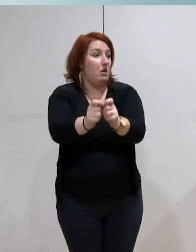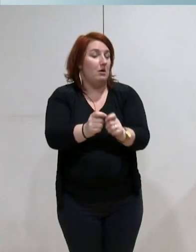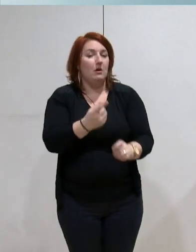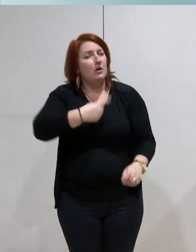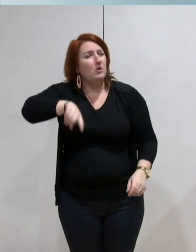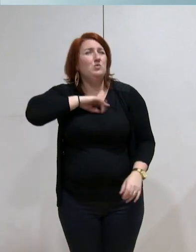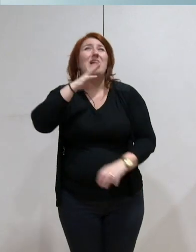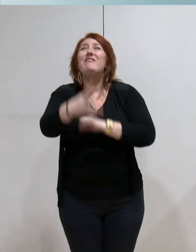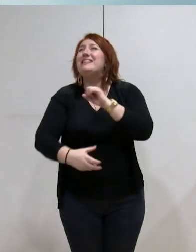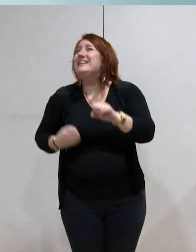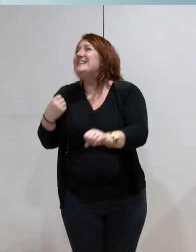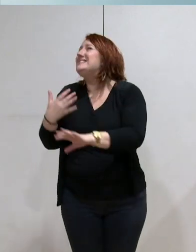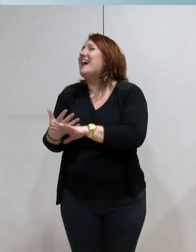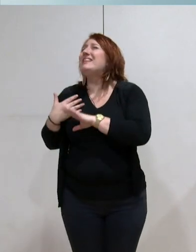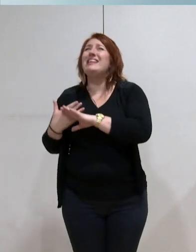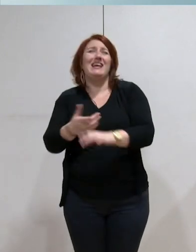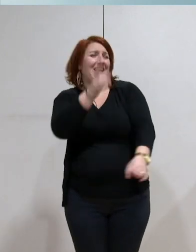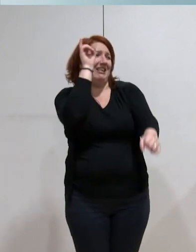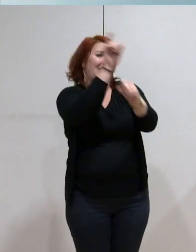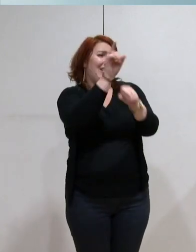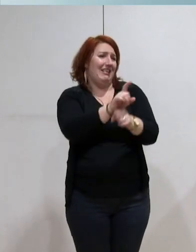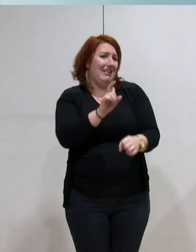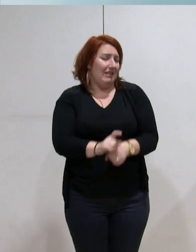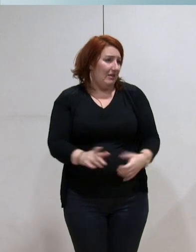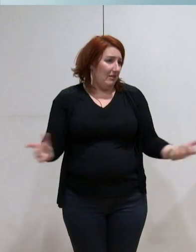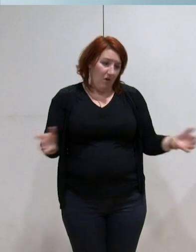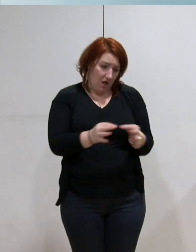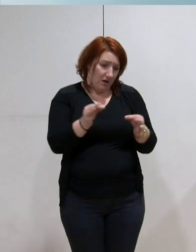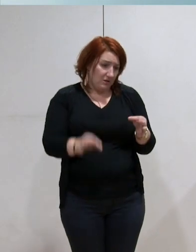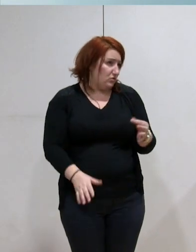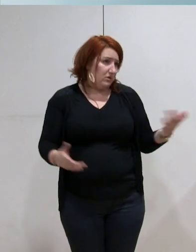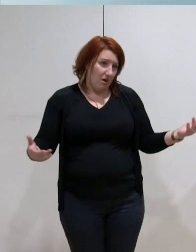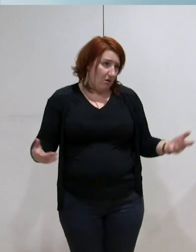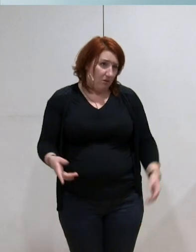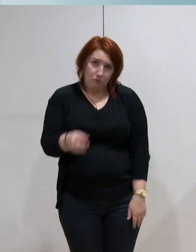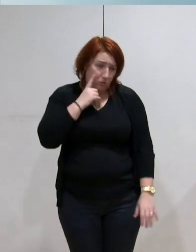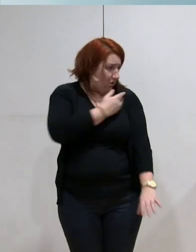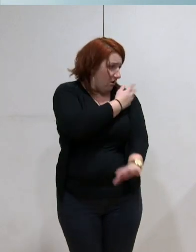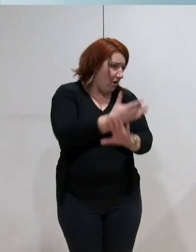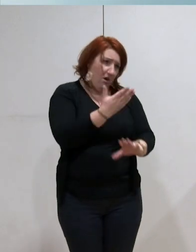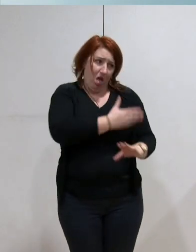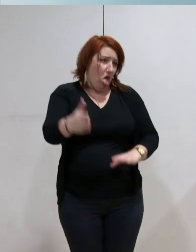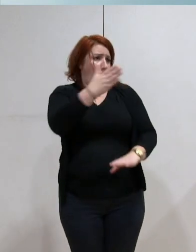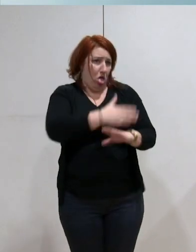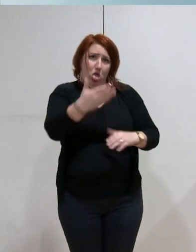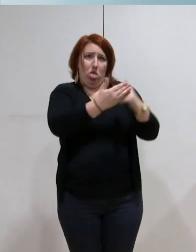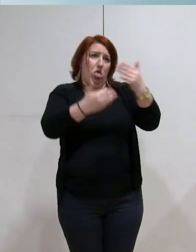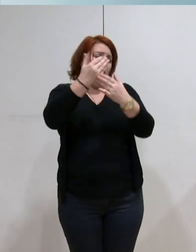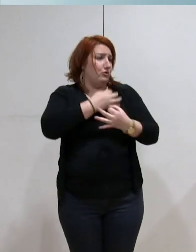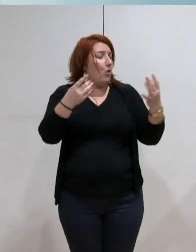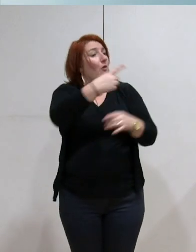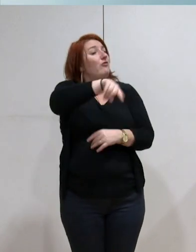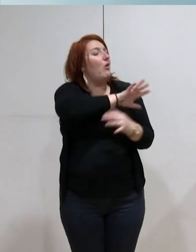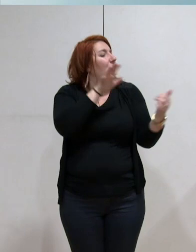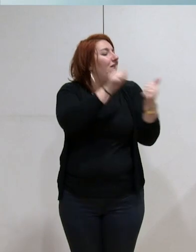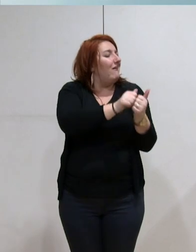années vous l'avez dit tout à l'heure la la bétonisation à oututtrance de cette ville vous avez en collaboration avec vos alliés socialistes couler